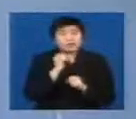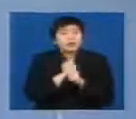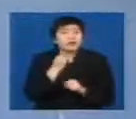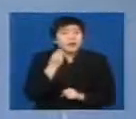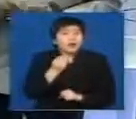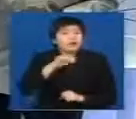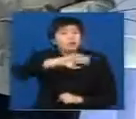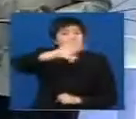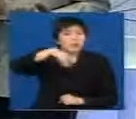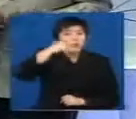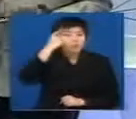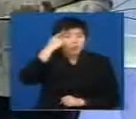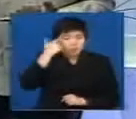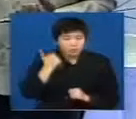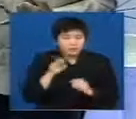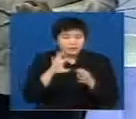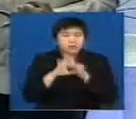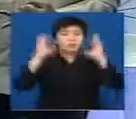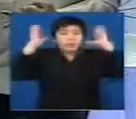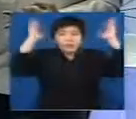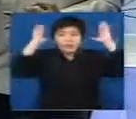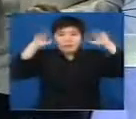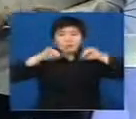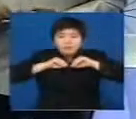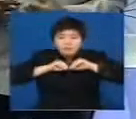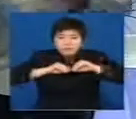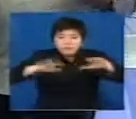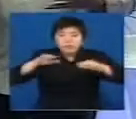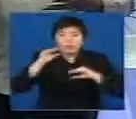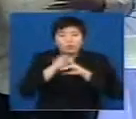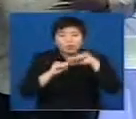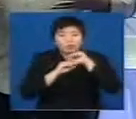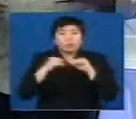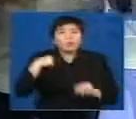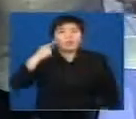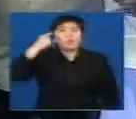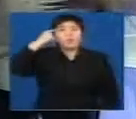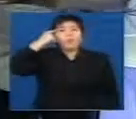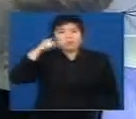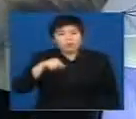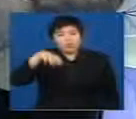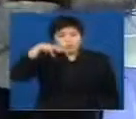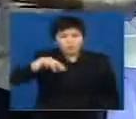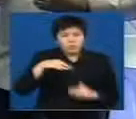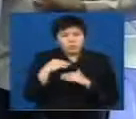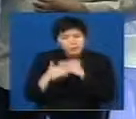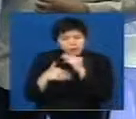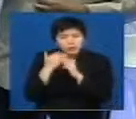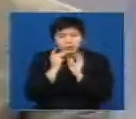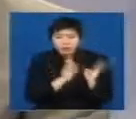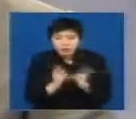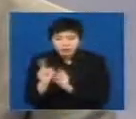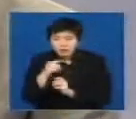อให้ทราบองค์เรื่องโครงประชาสัมพันธ์โครงการให้คนได้มีองค์ความรู้ว่าเขาพัฒนาตรงนู้นตรงนี้กันอย่างไรจะ